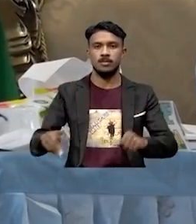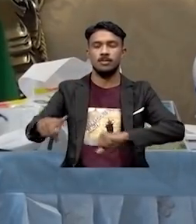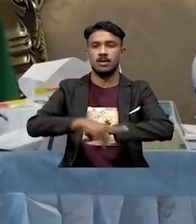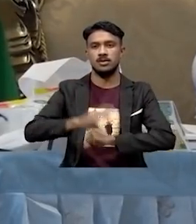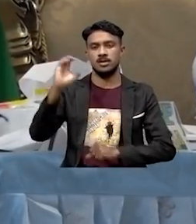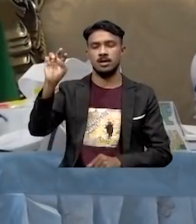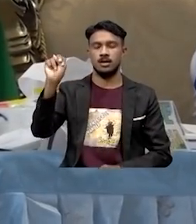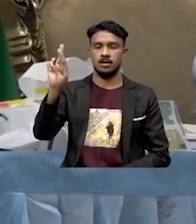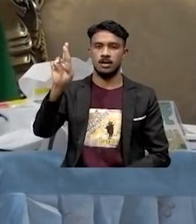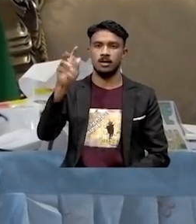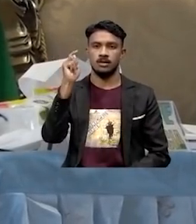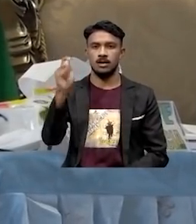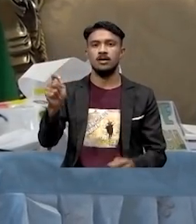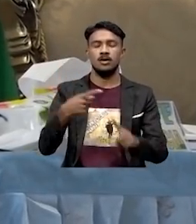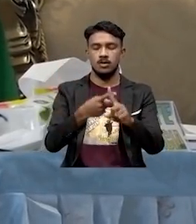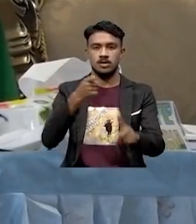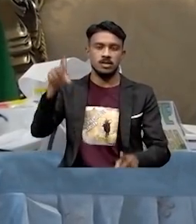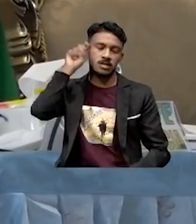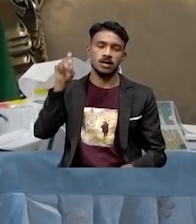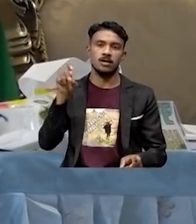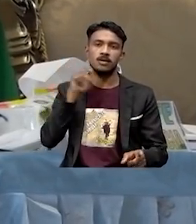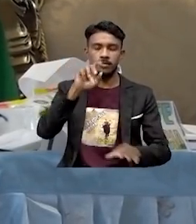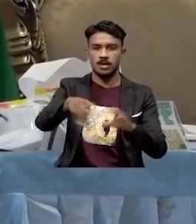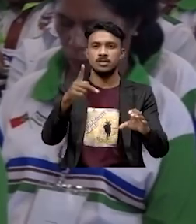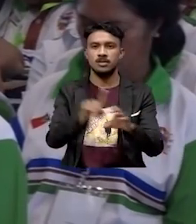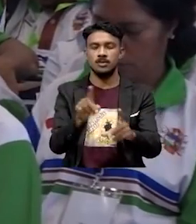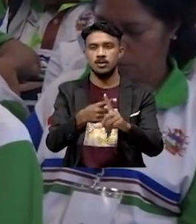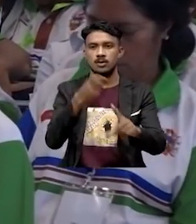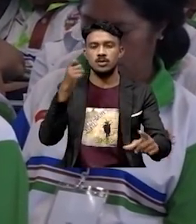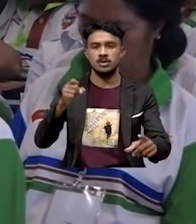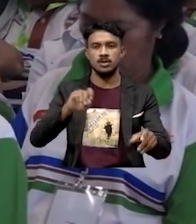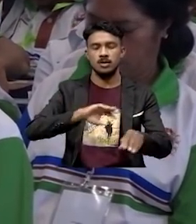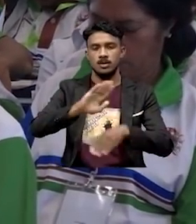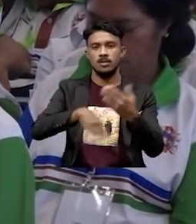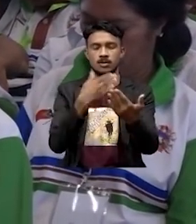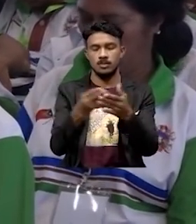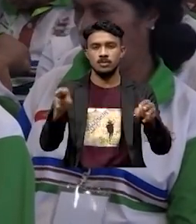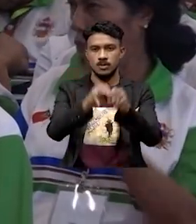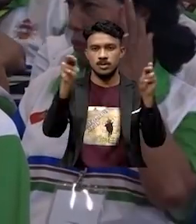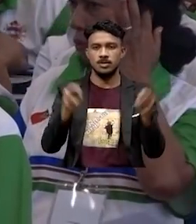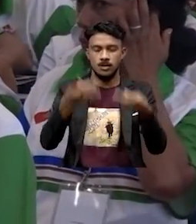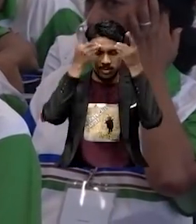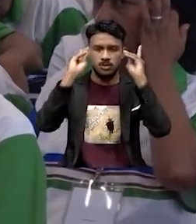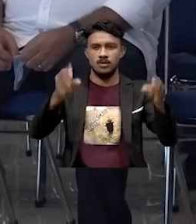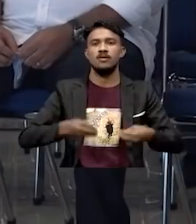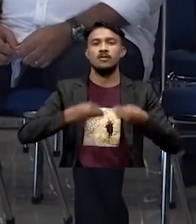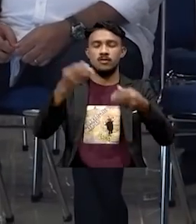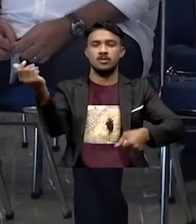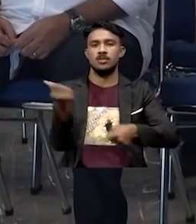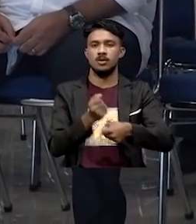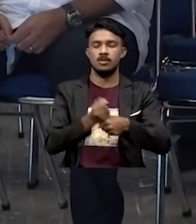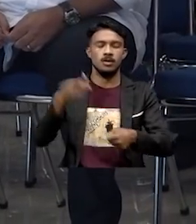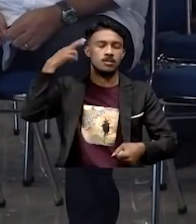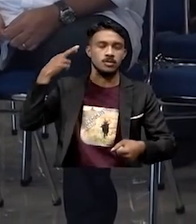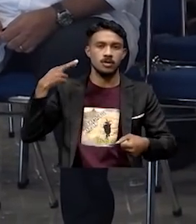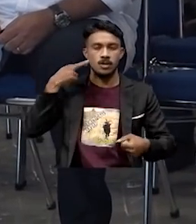CNRT Kairala Sanana Gusmão no partisipa husi kongresista husi munisipu sira di sidi ho di fo apoyu tomak ba Zeram Zorta atau kandidatu